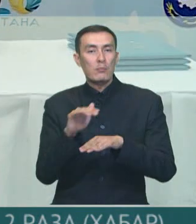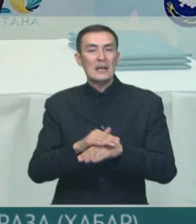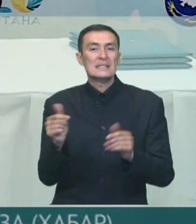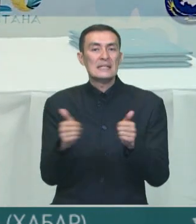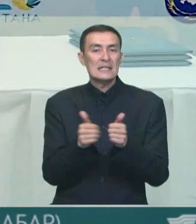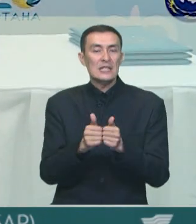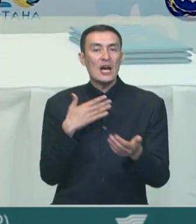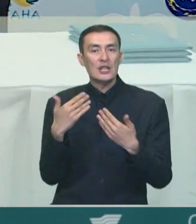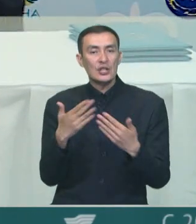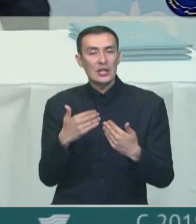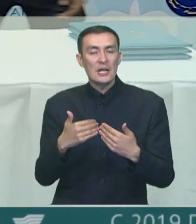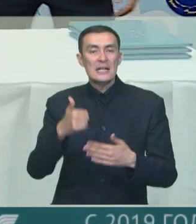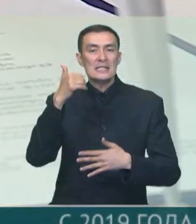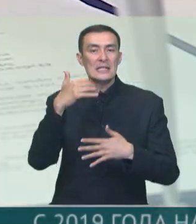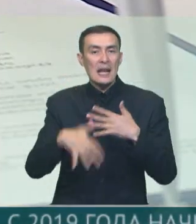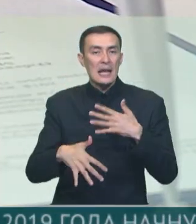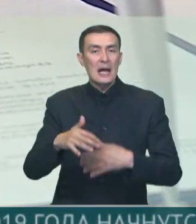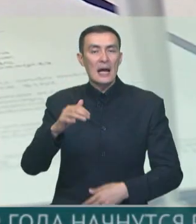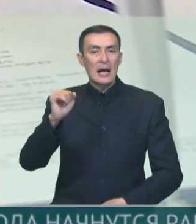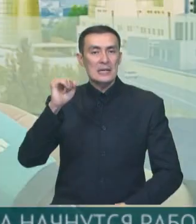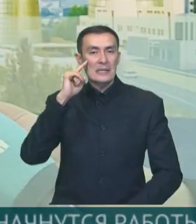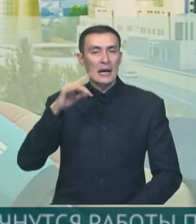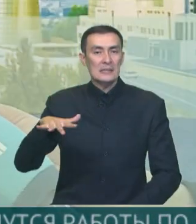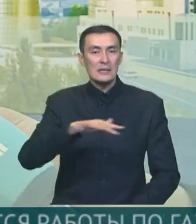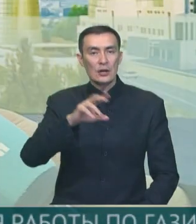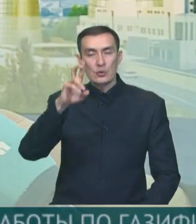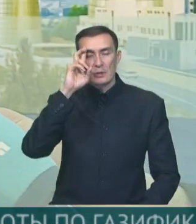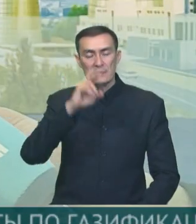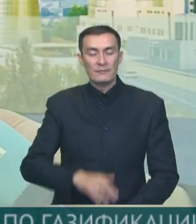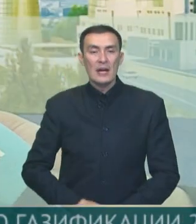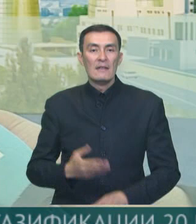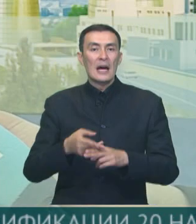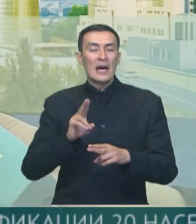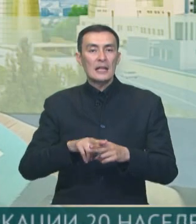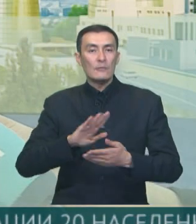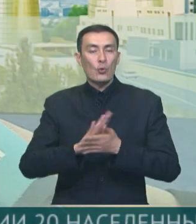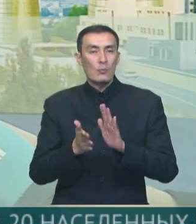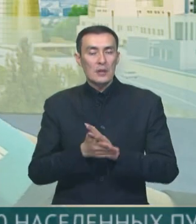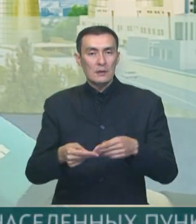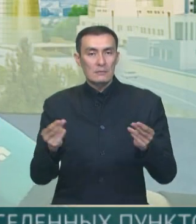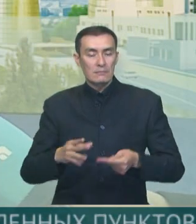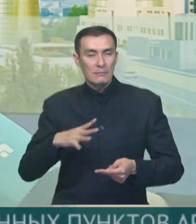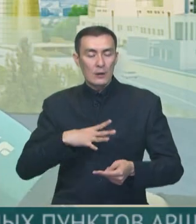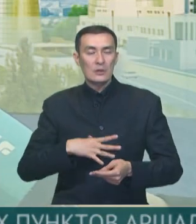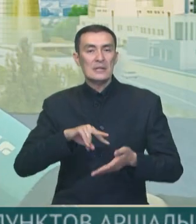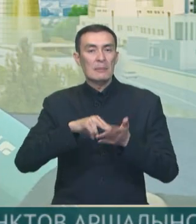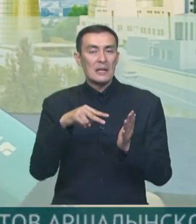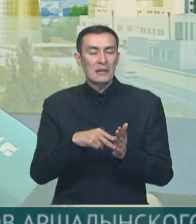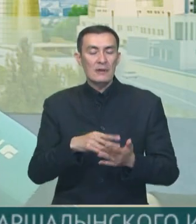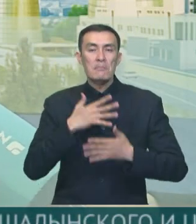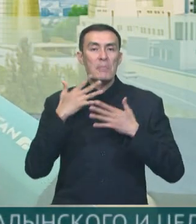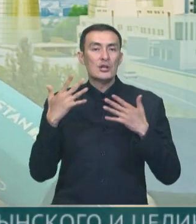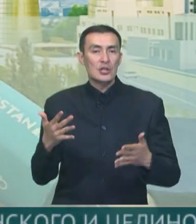между центральноазиатскими странами. В рамках этого меморандума у нас намечен ряд очень